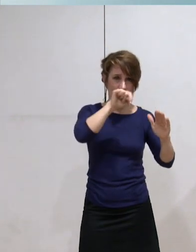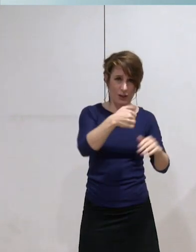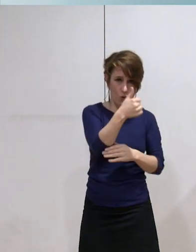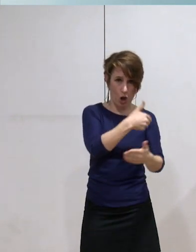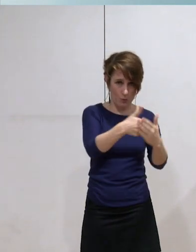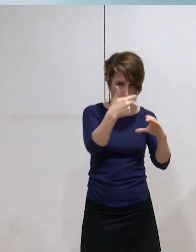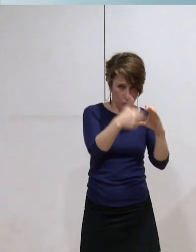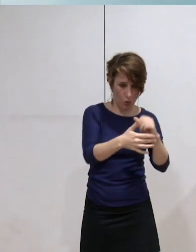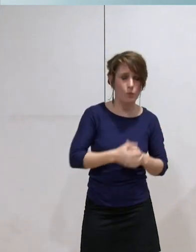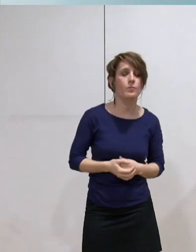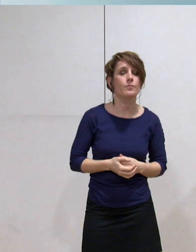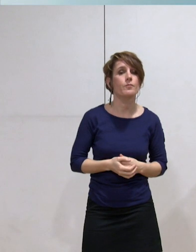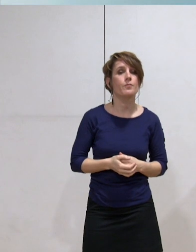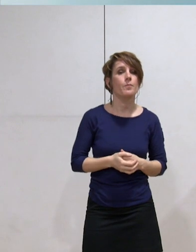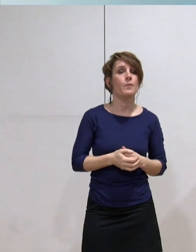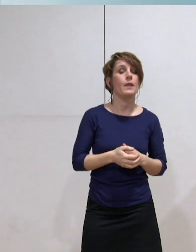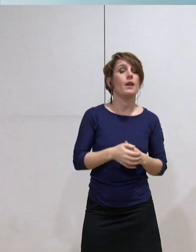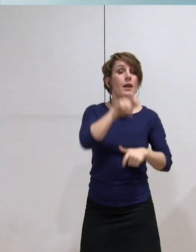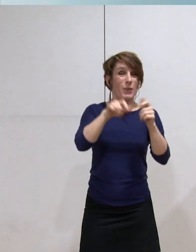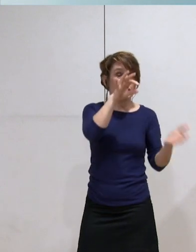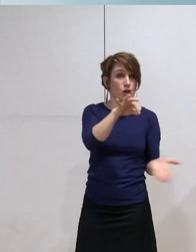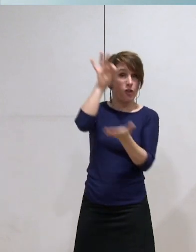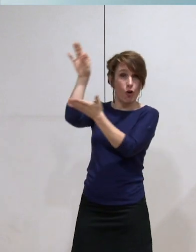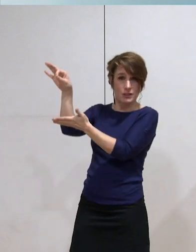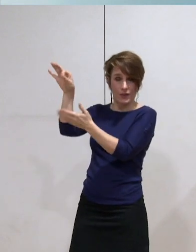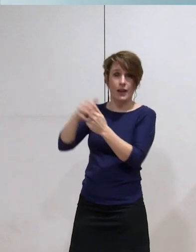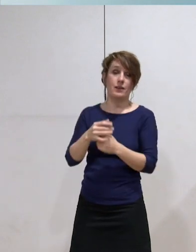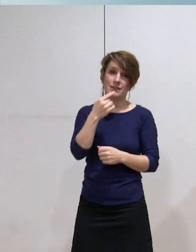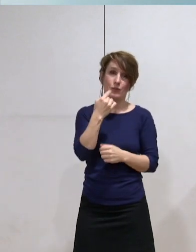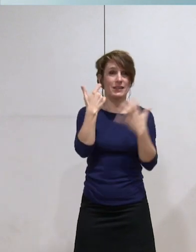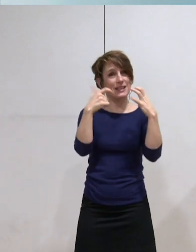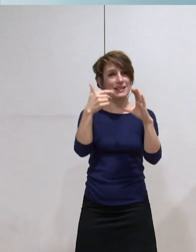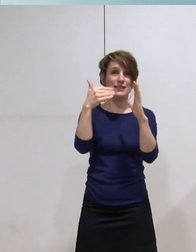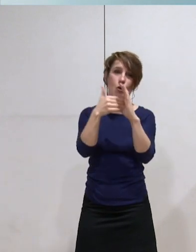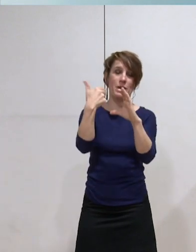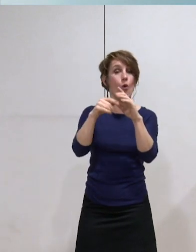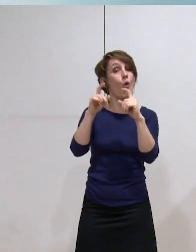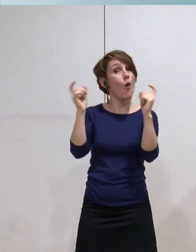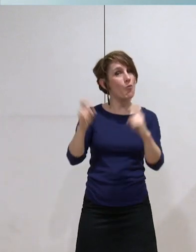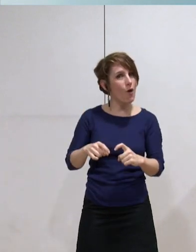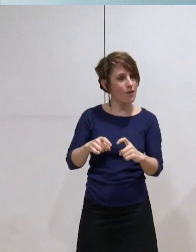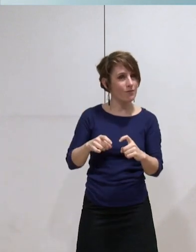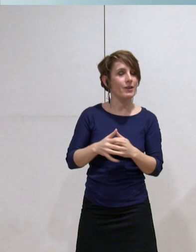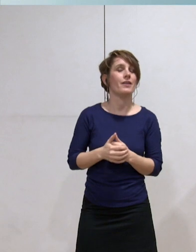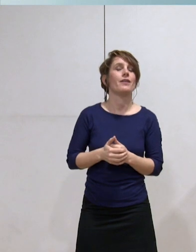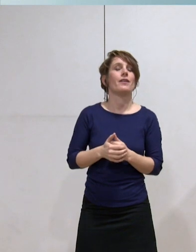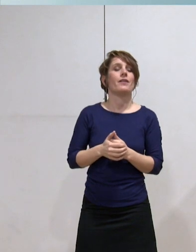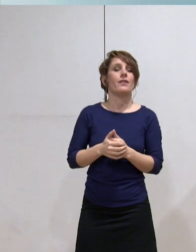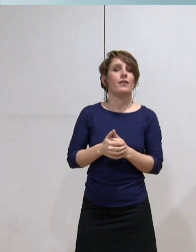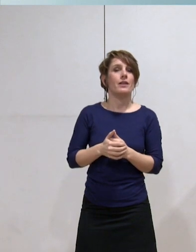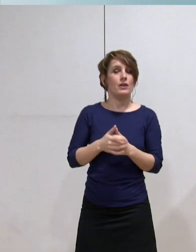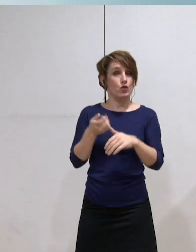d'euros les trans ver baisse de 700000 € à périmètre constant la subvention